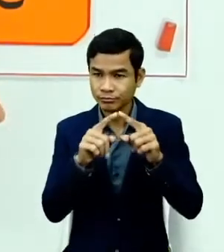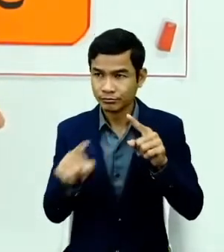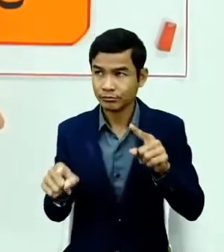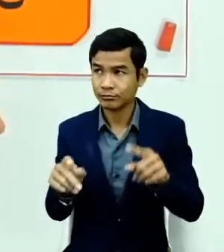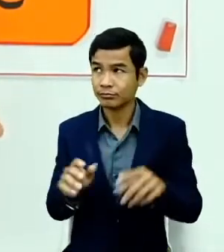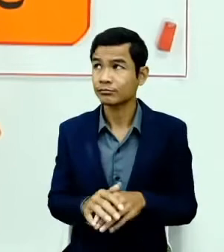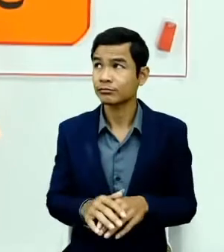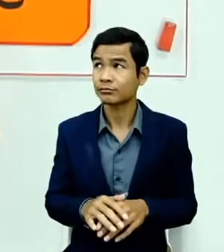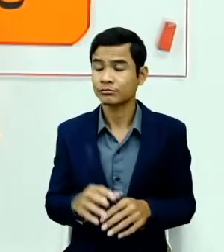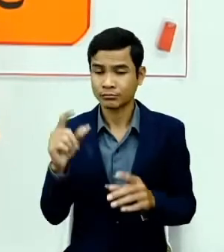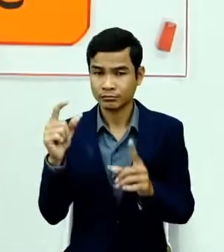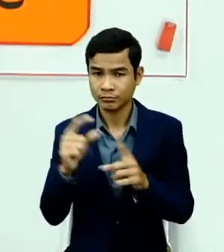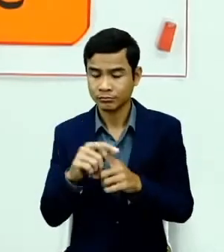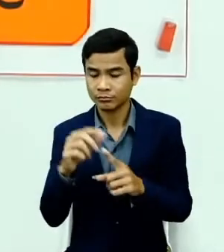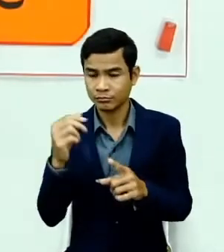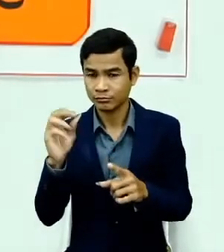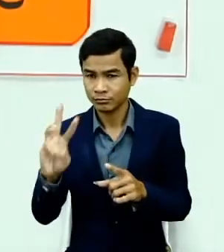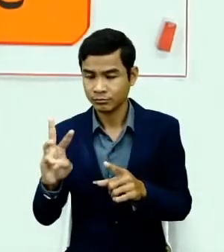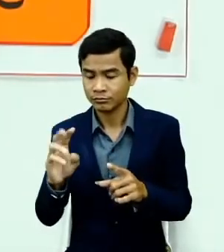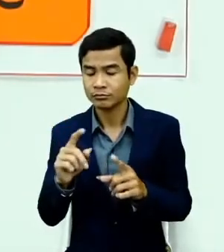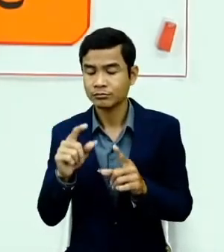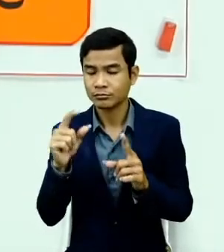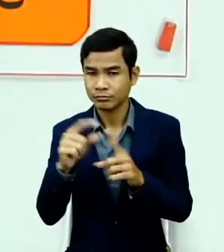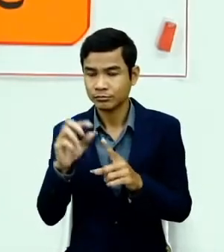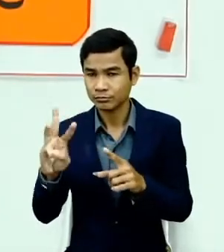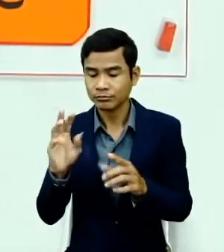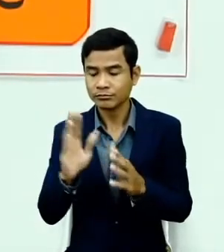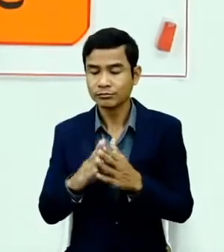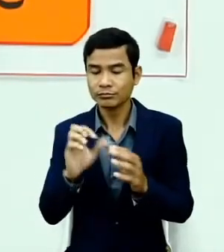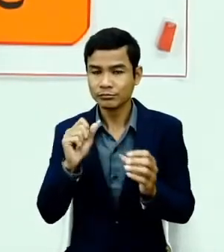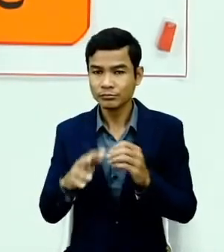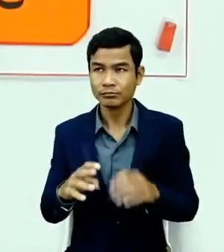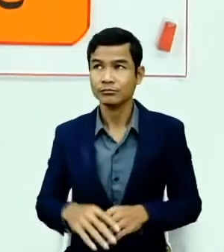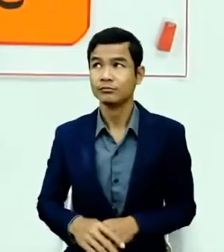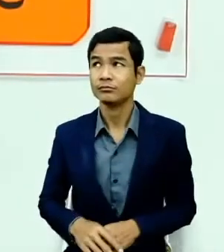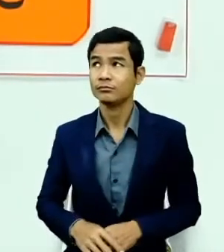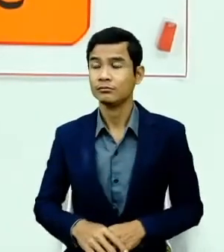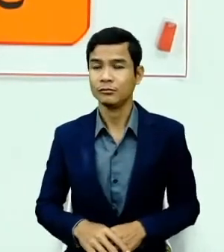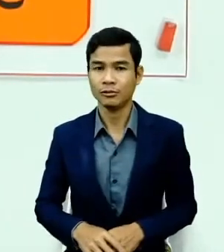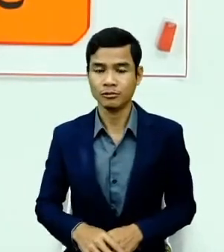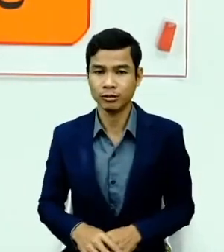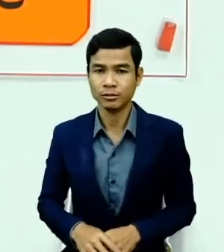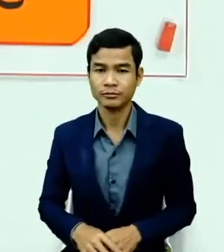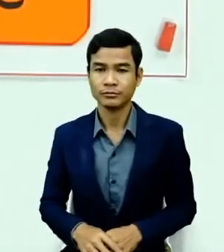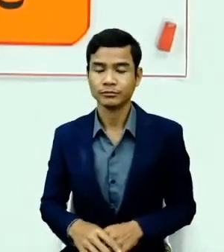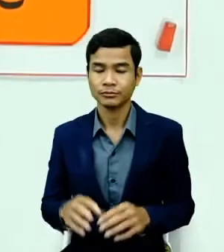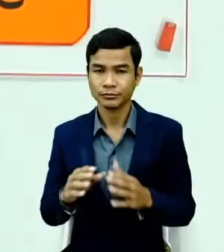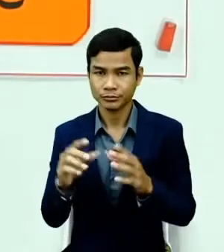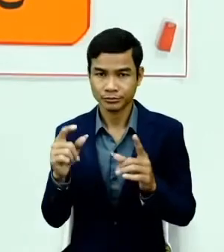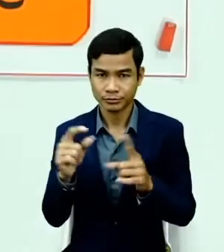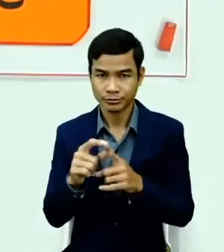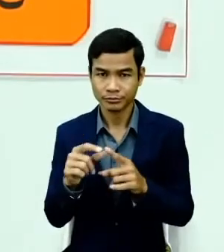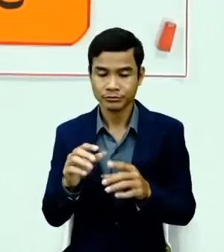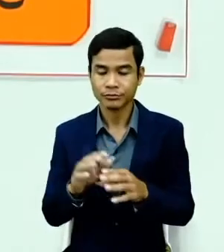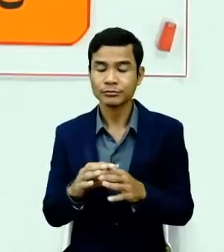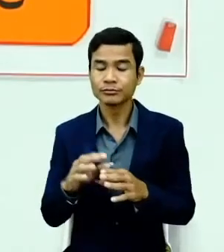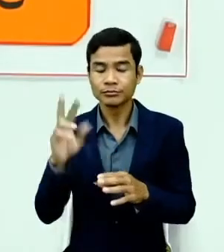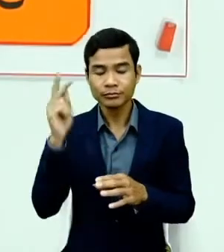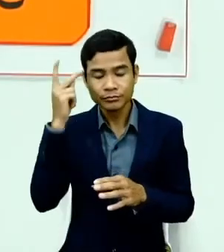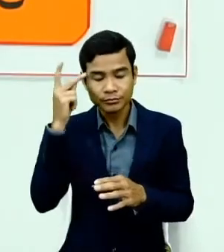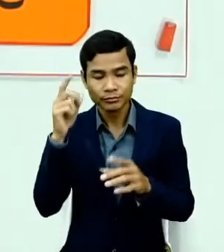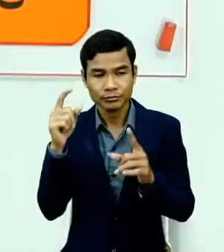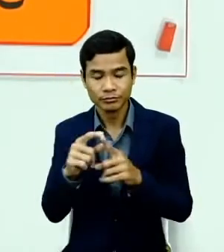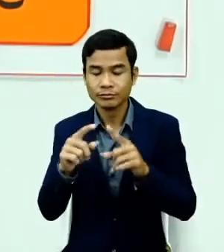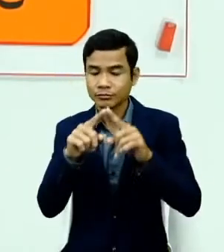ង្អុលឲ្យចំពាក្យទី3ចាចាប់ផ្ដើមគូសភ្ជាប់ពីពាក្យទៅនឹងរូបភាពដែលកូនយល់ថាត្រឹម